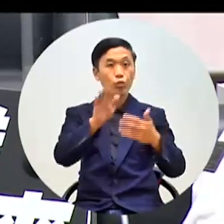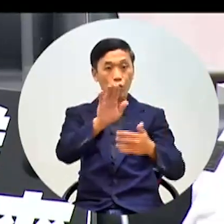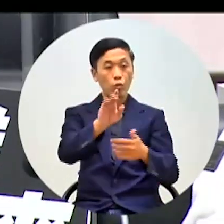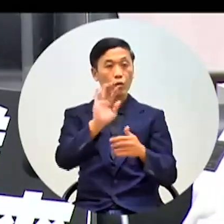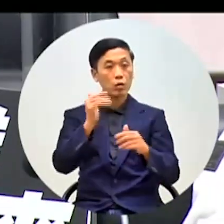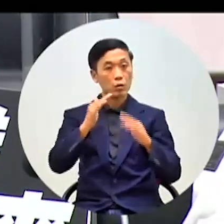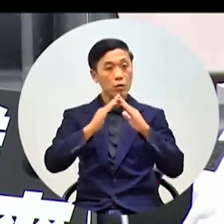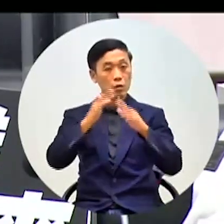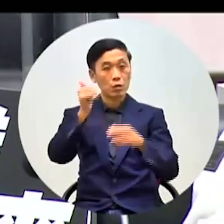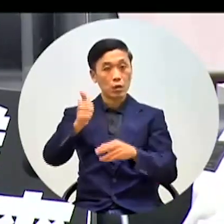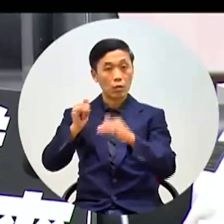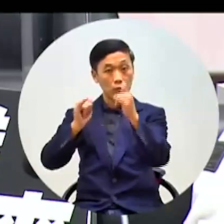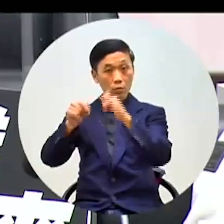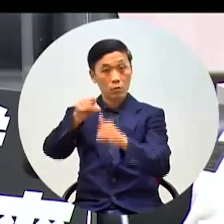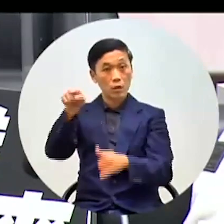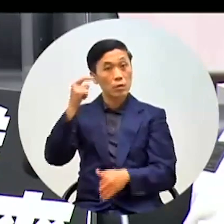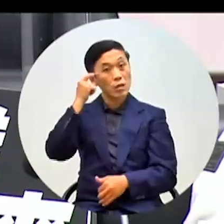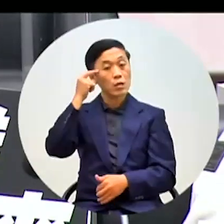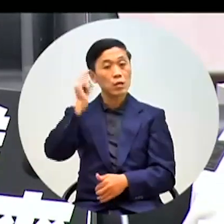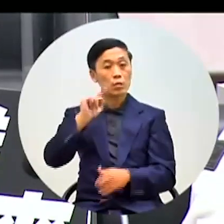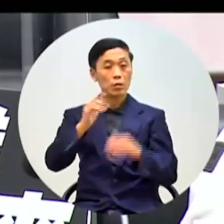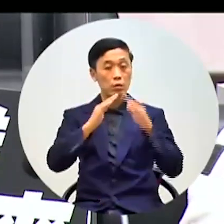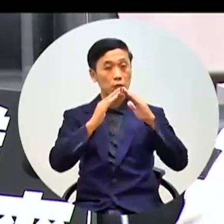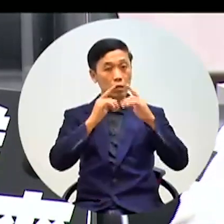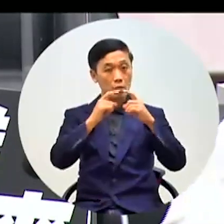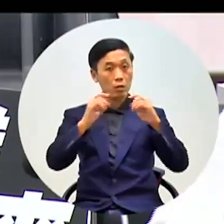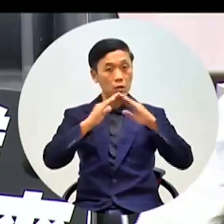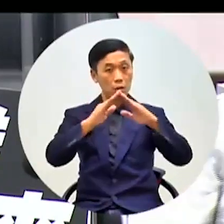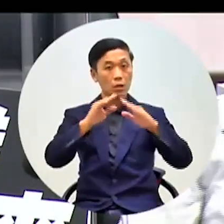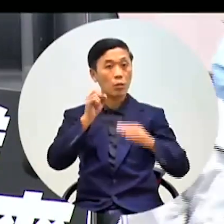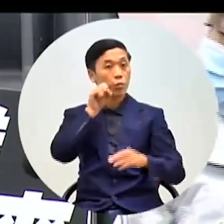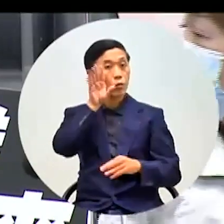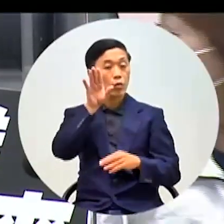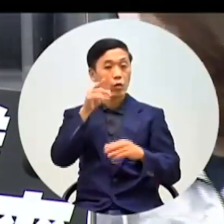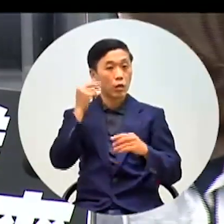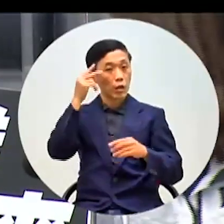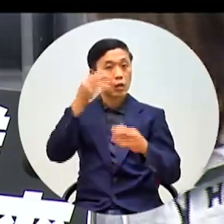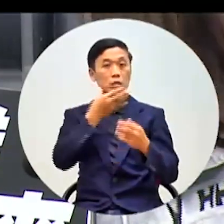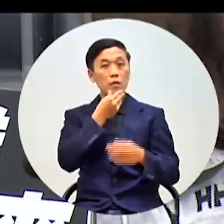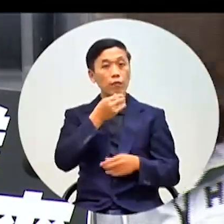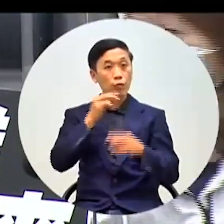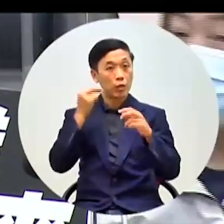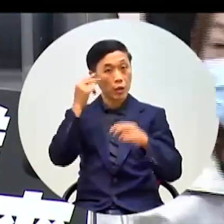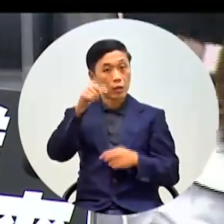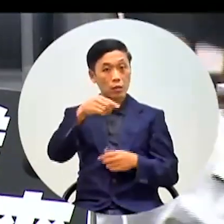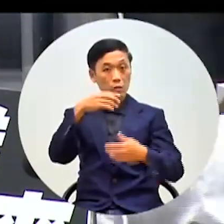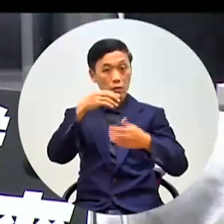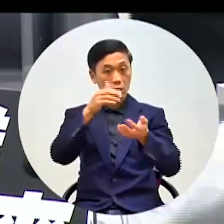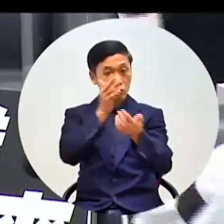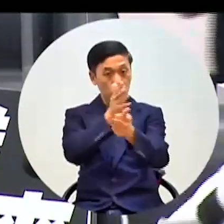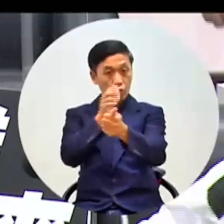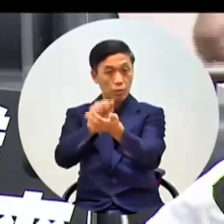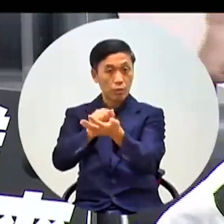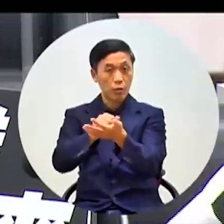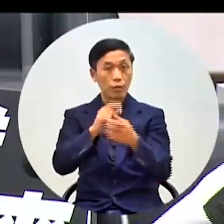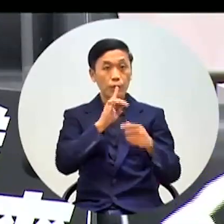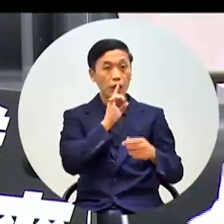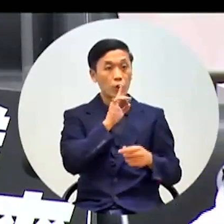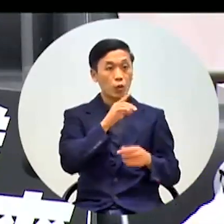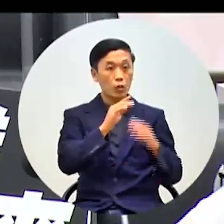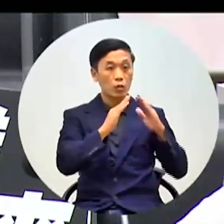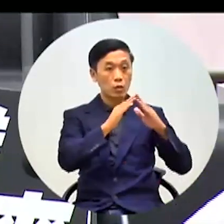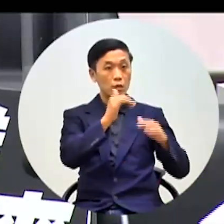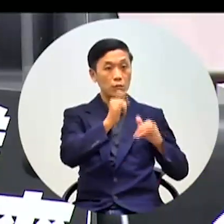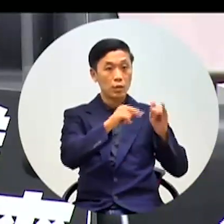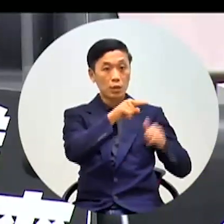们的民意啊，我们的这个城市的光荣感跟幸福感，你有没有看到？他调查里面讲，台中市民的感觉最幸